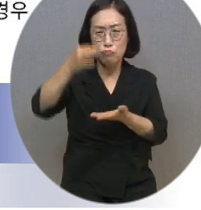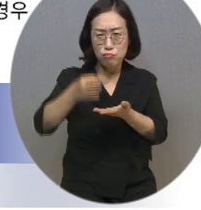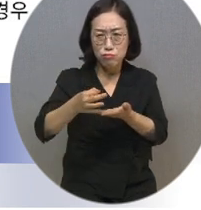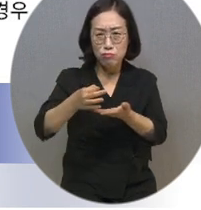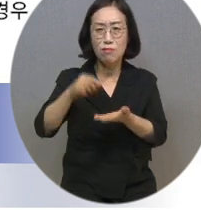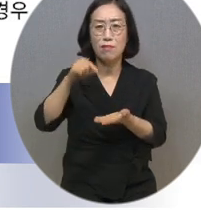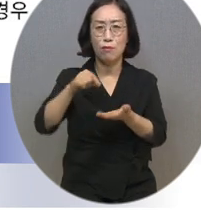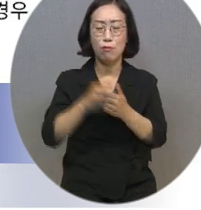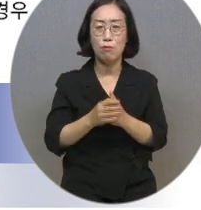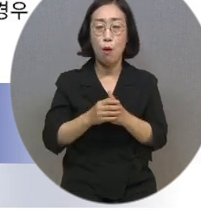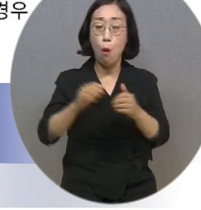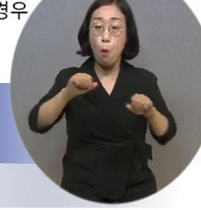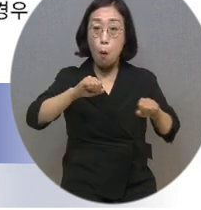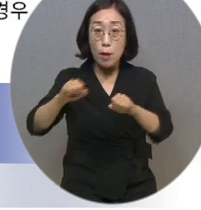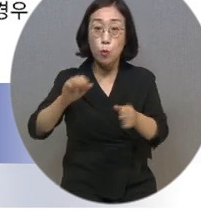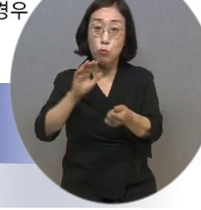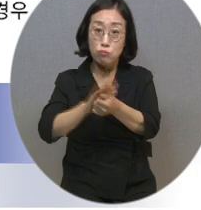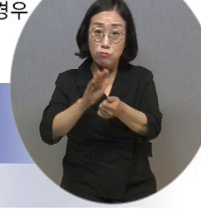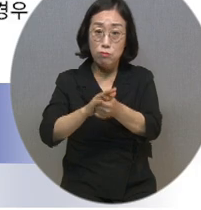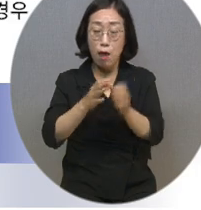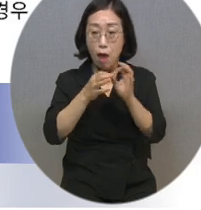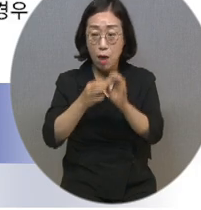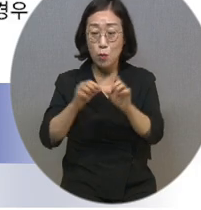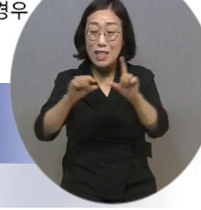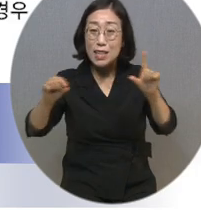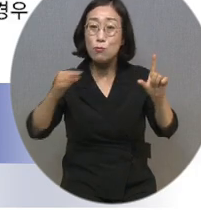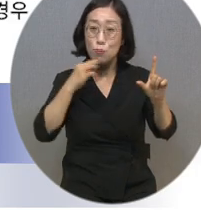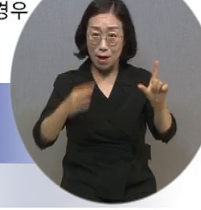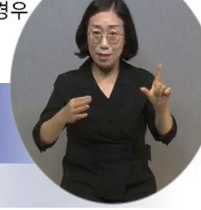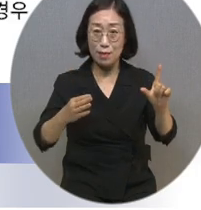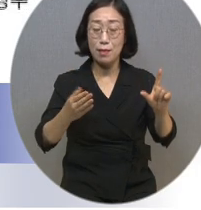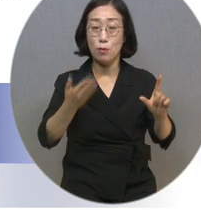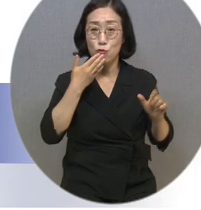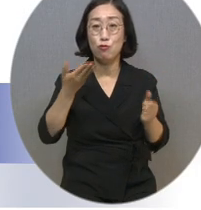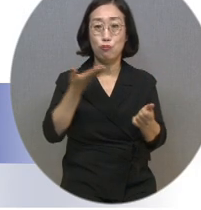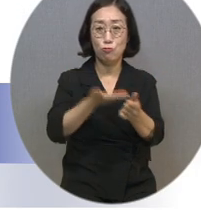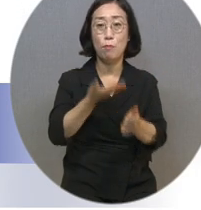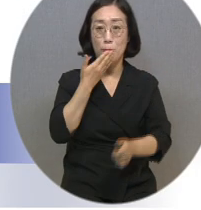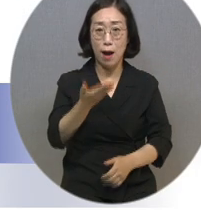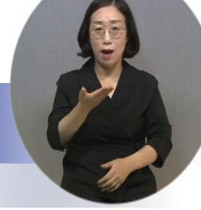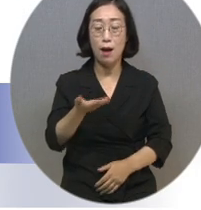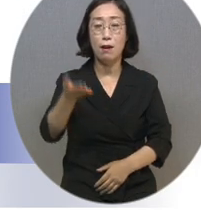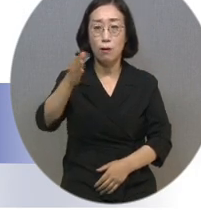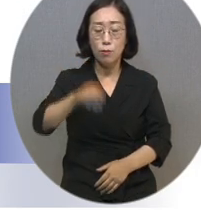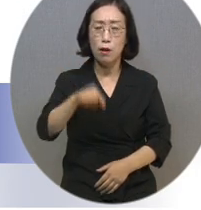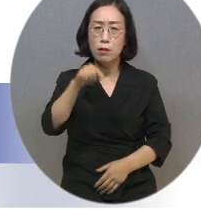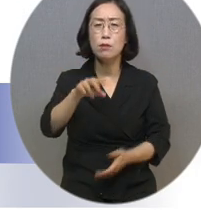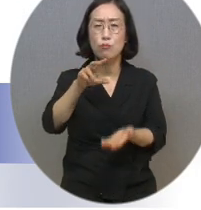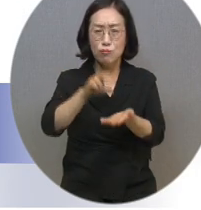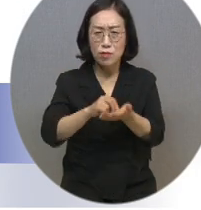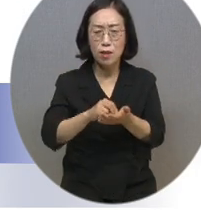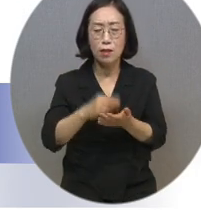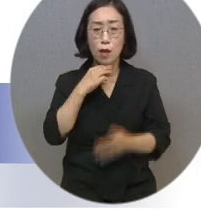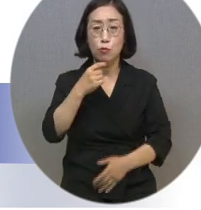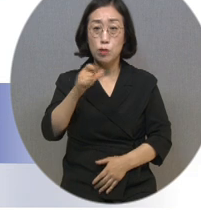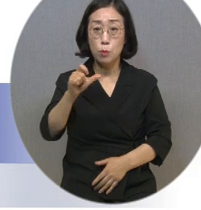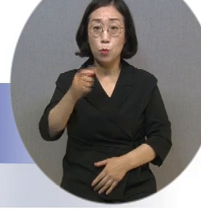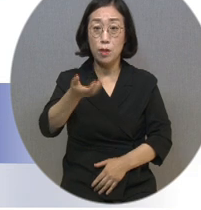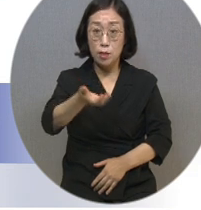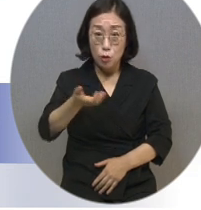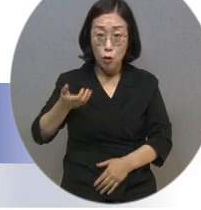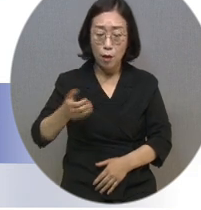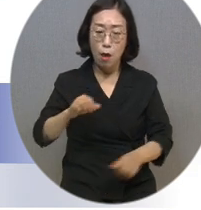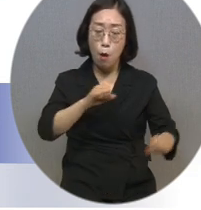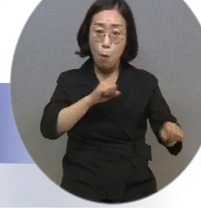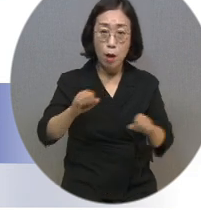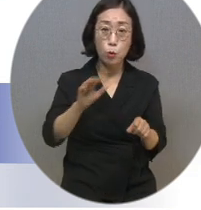대해서는 활동지원급여를 계속 신청할 수 있도록 규정하고 있습니다. 이로 인해 만 65세 이전에